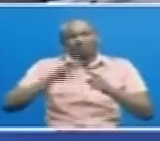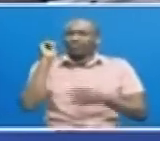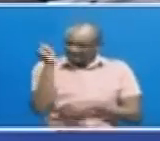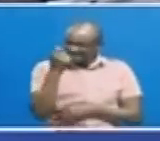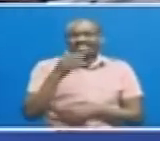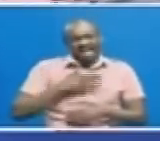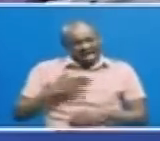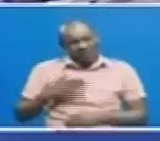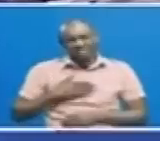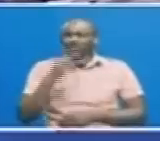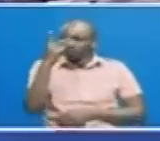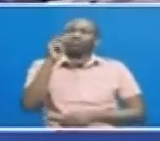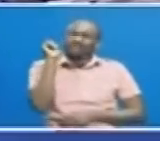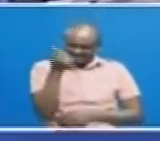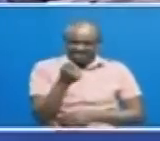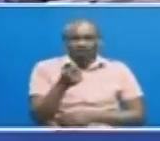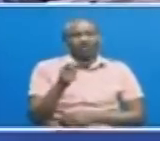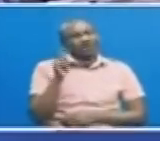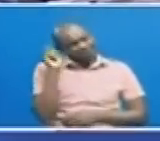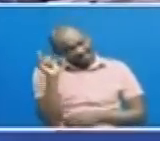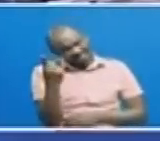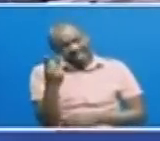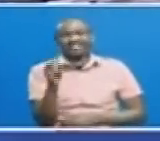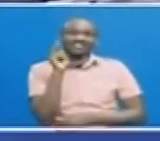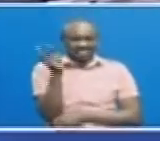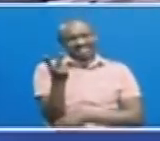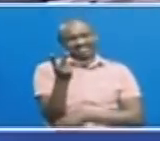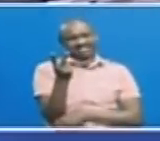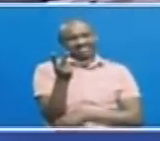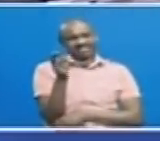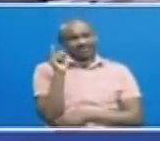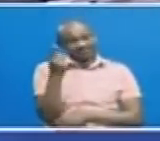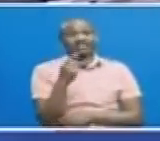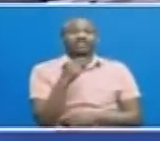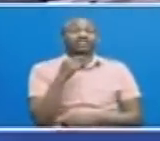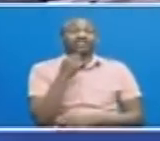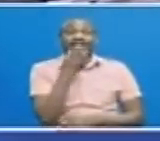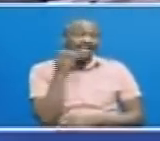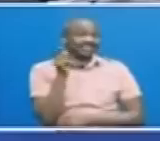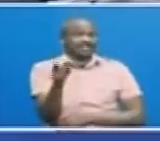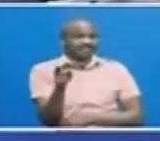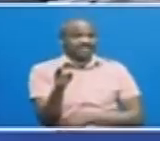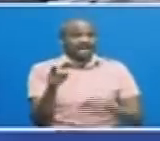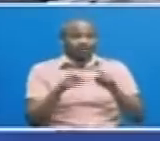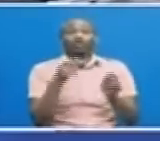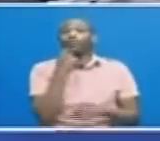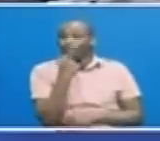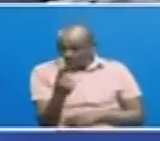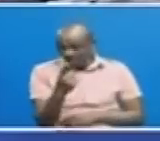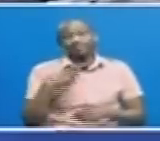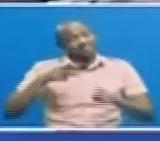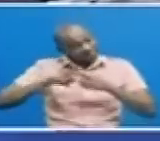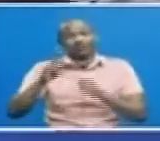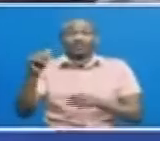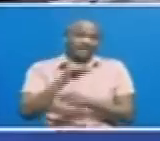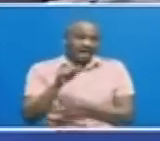mapresident ya wawili ya kwanza ya Kenya, president Jomo Kenyatta, president Daniel Arap